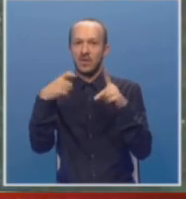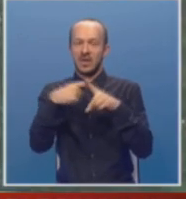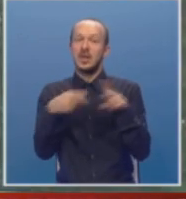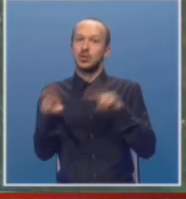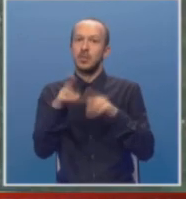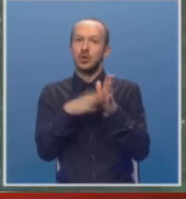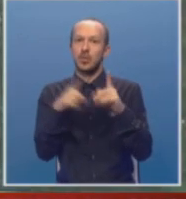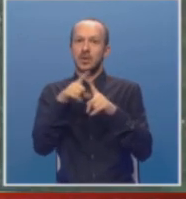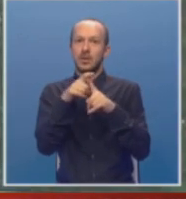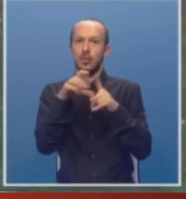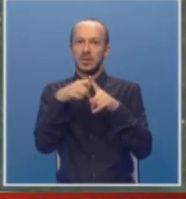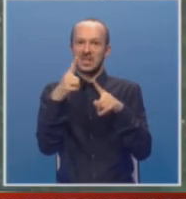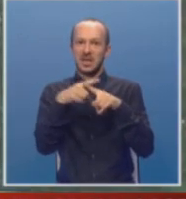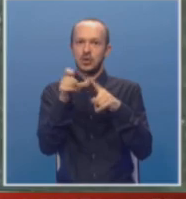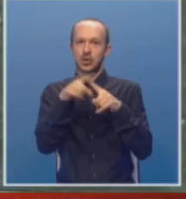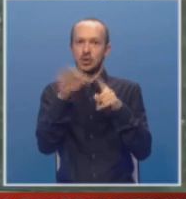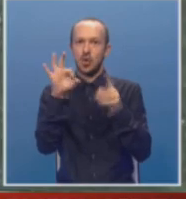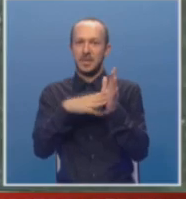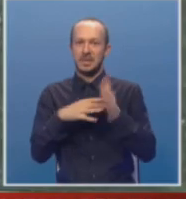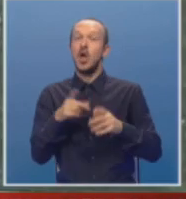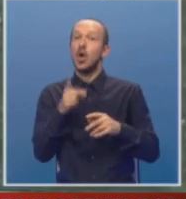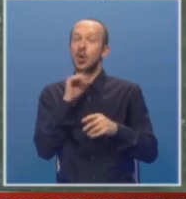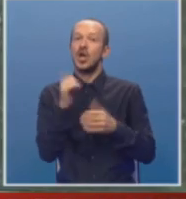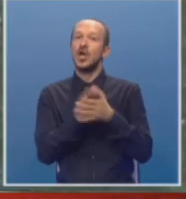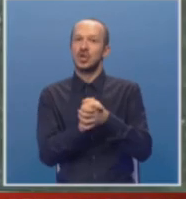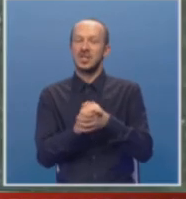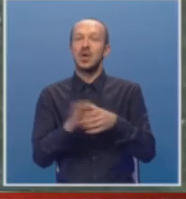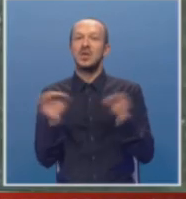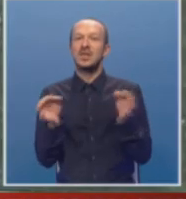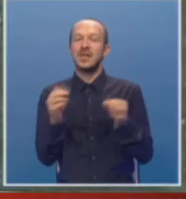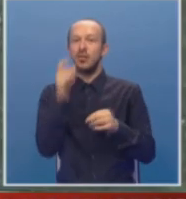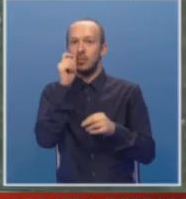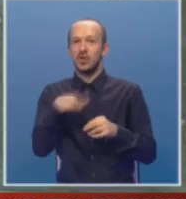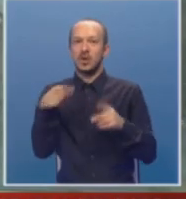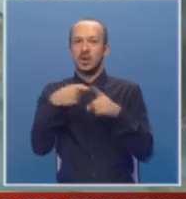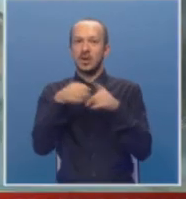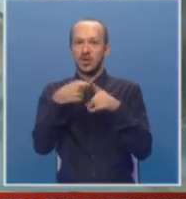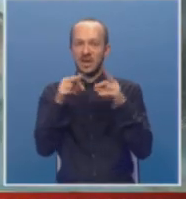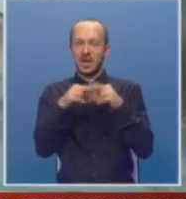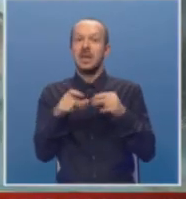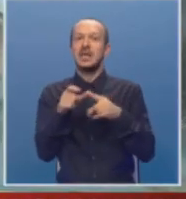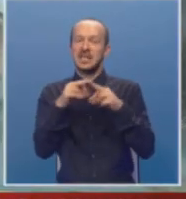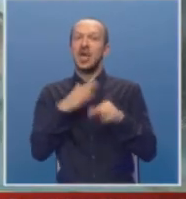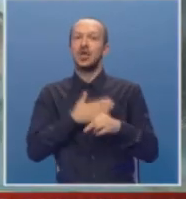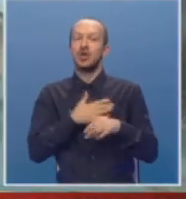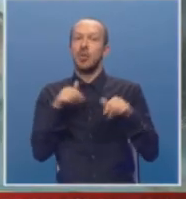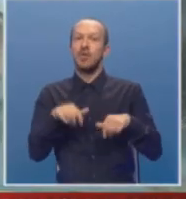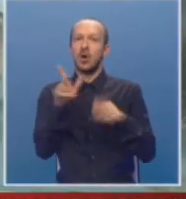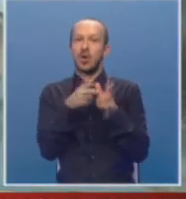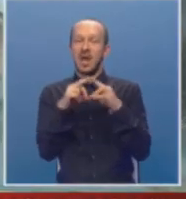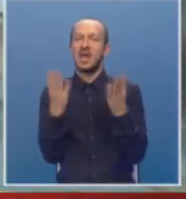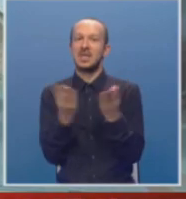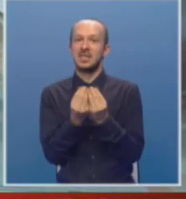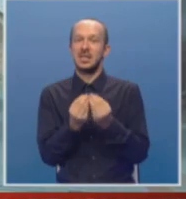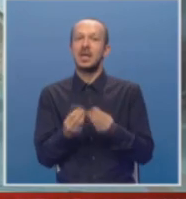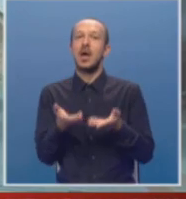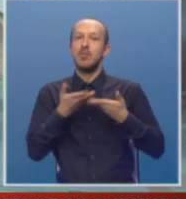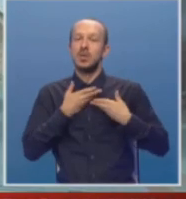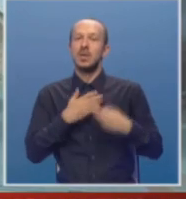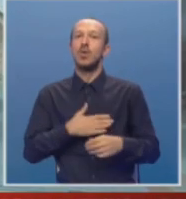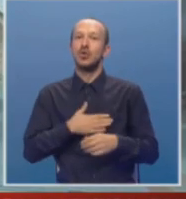služio je mitropolit Dobrobosanski Hrizostom, koji je čestitao slavu mještanima Kalinovika sa željom da ova lokalna zajednica